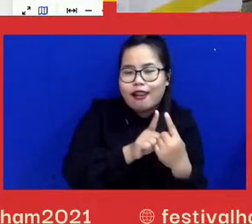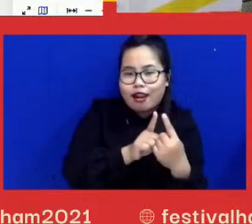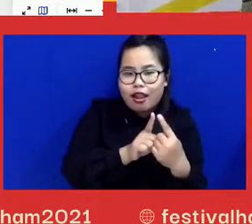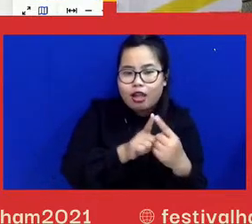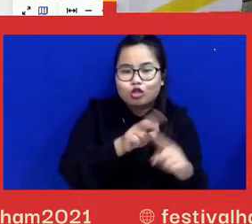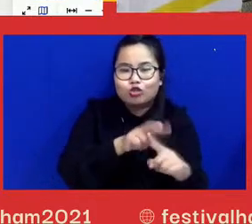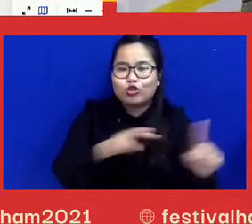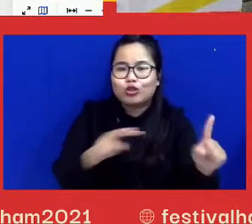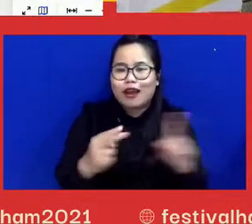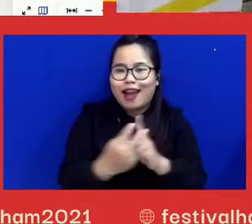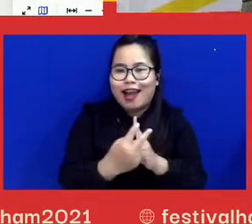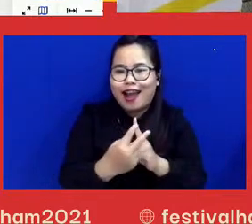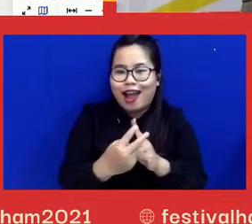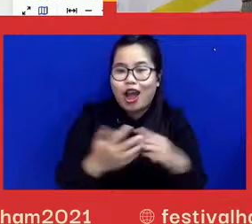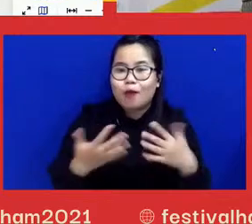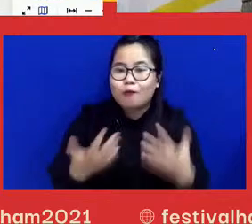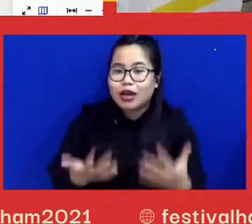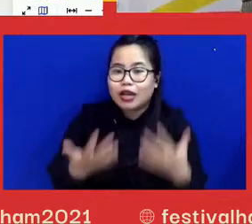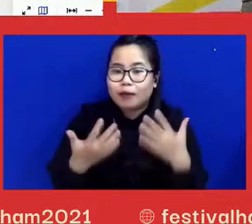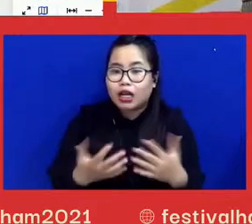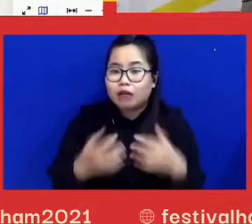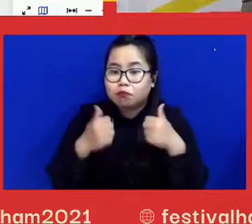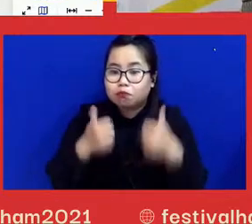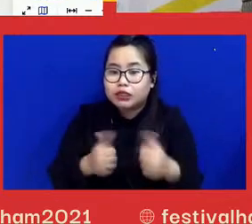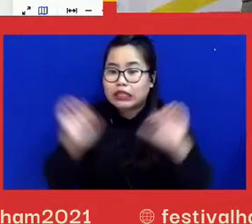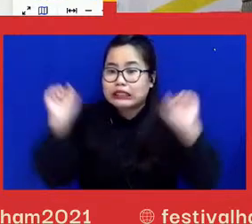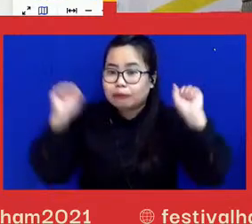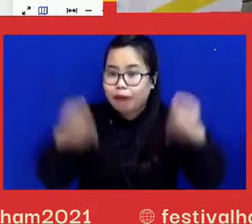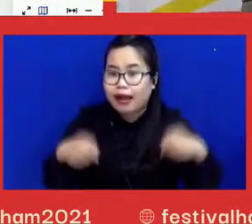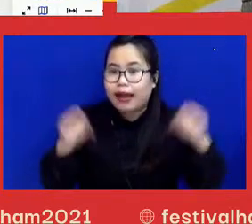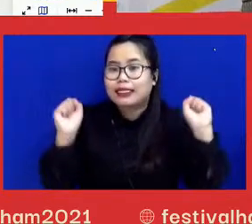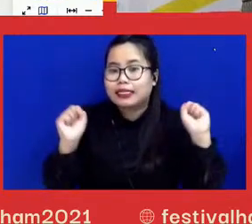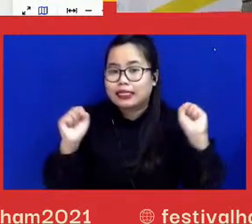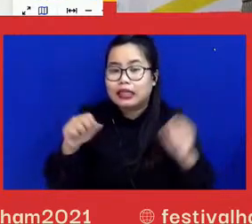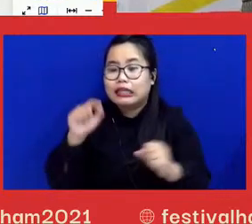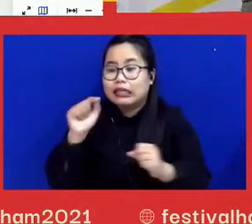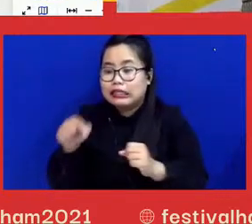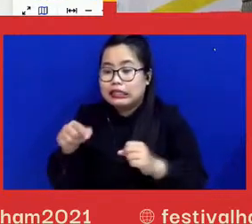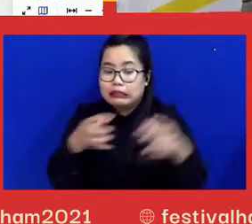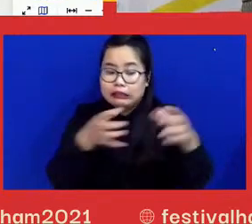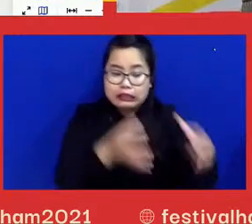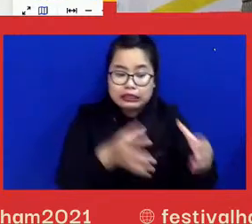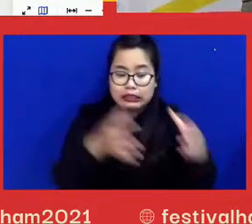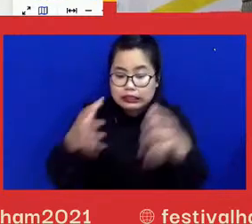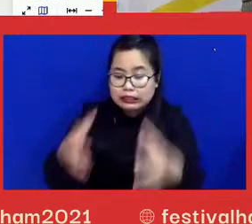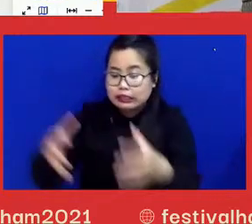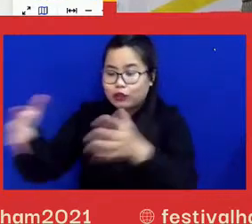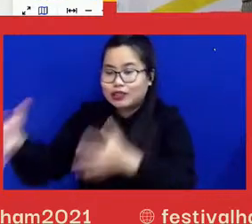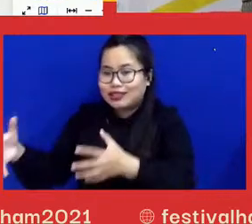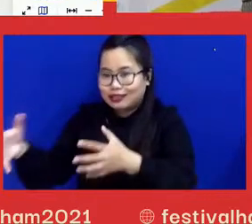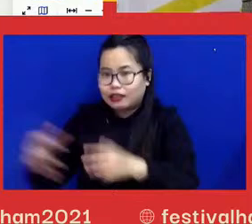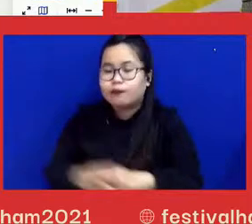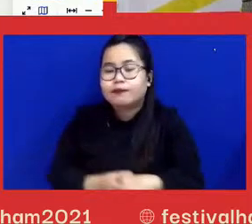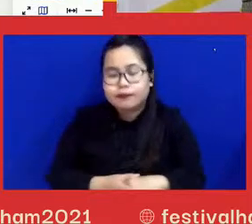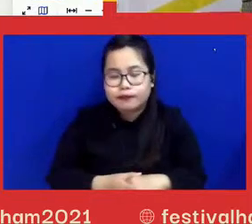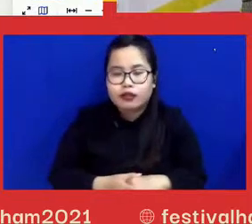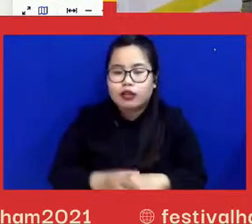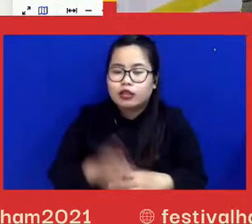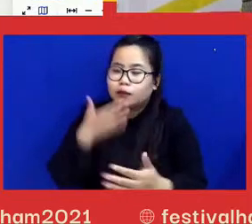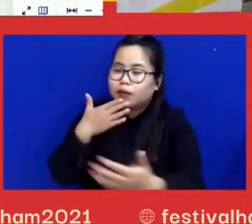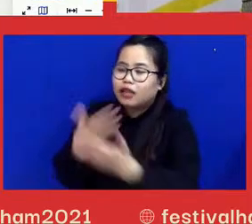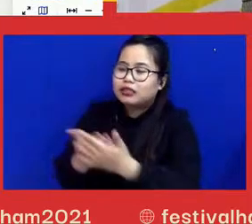sudut pandangnya, bagaimana bisa mensepakati di mana diletakkan gitu. Ya. Atau lu teh?